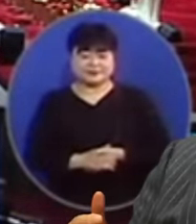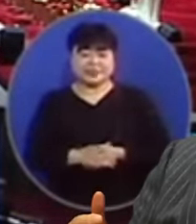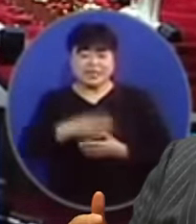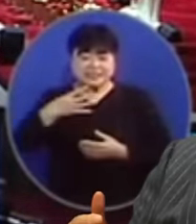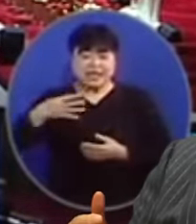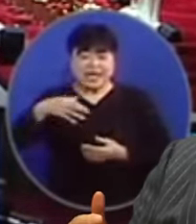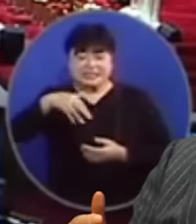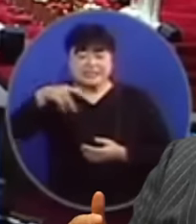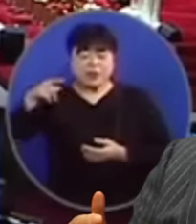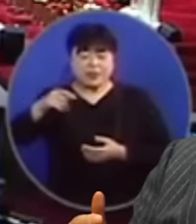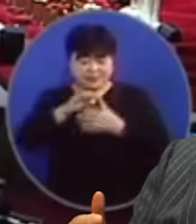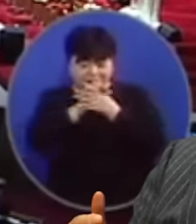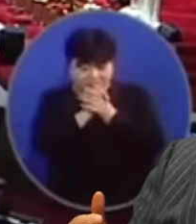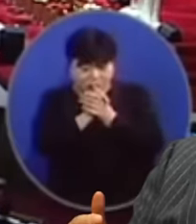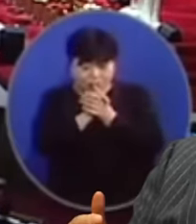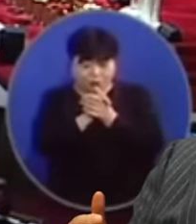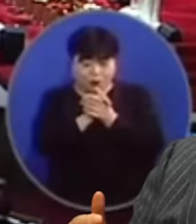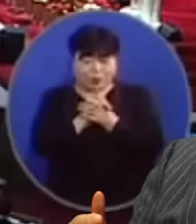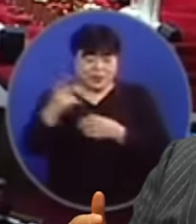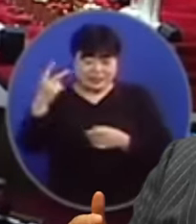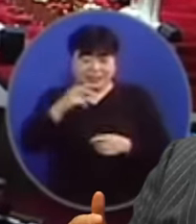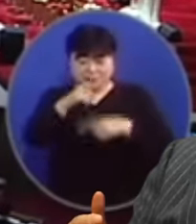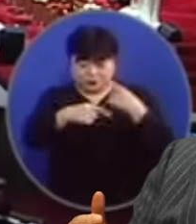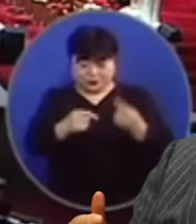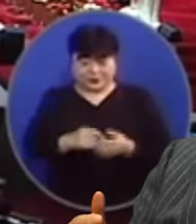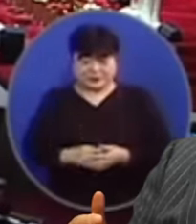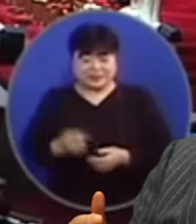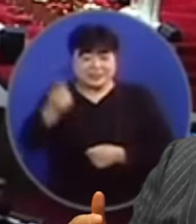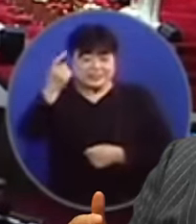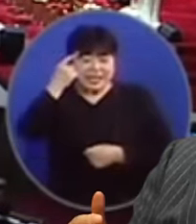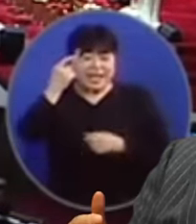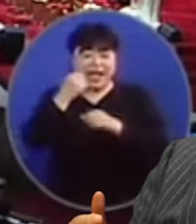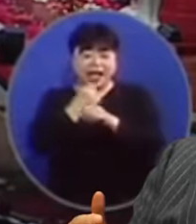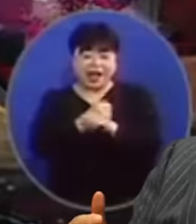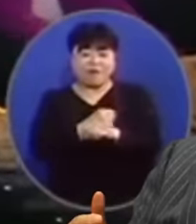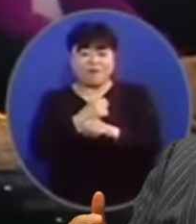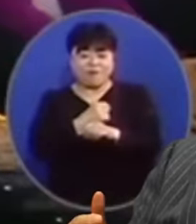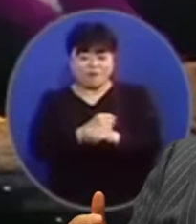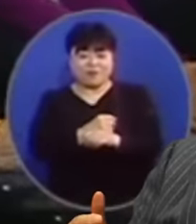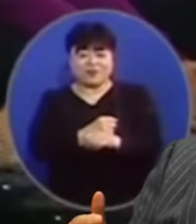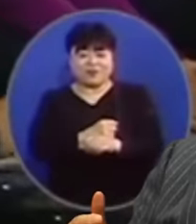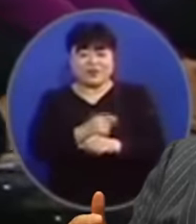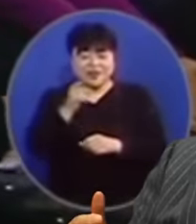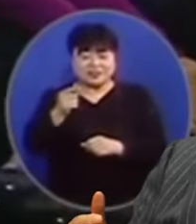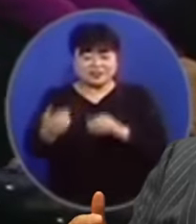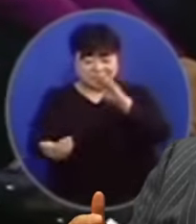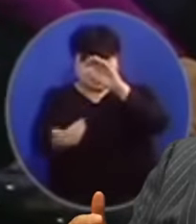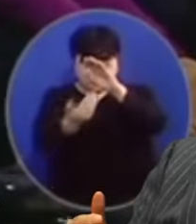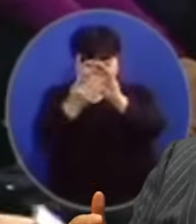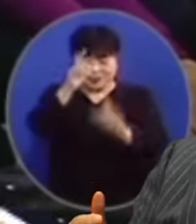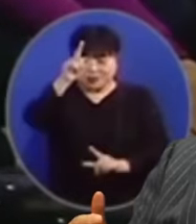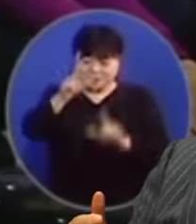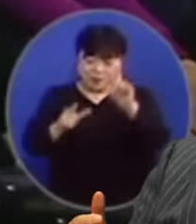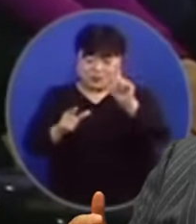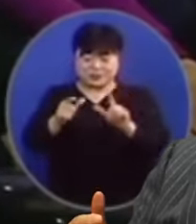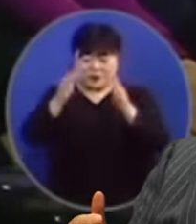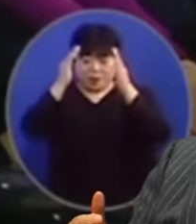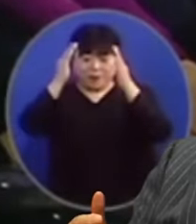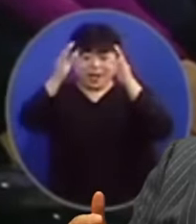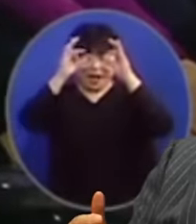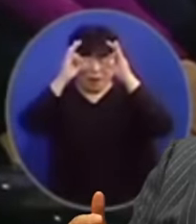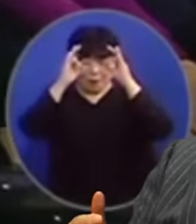4차원의 기도는 다시 한번 따라해 주십시오. 생각하고 그것이 이루어진 모습을 바라보고